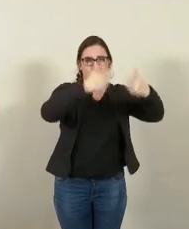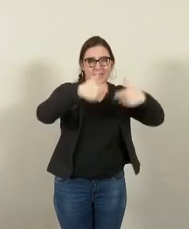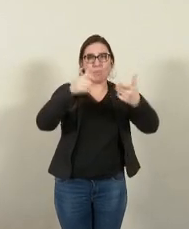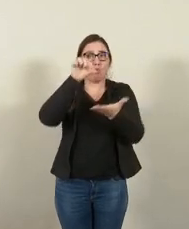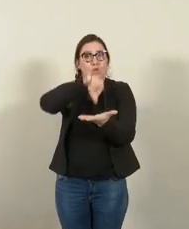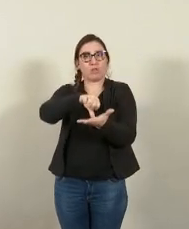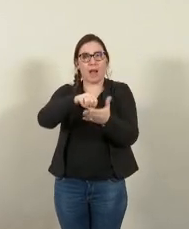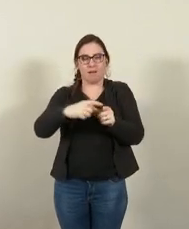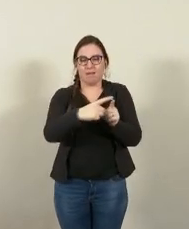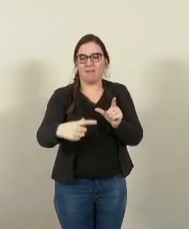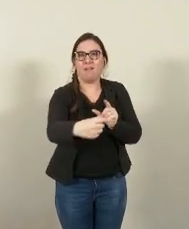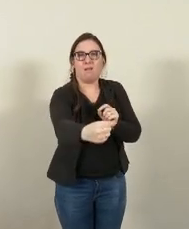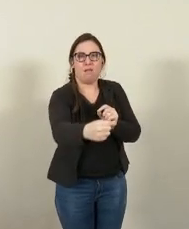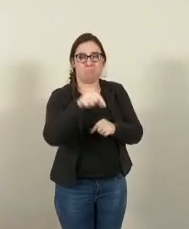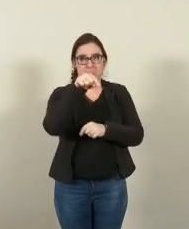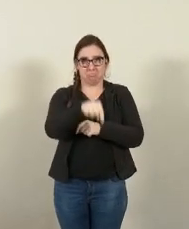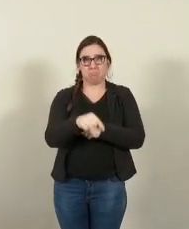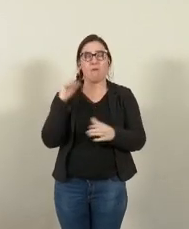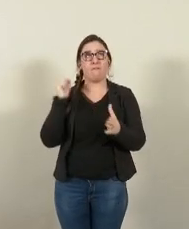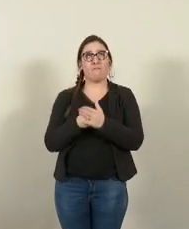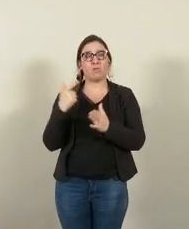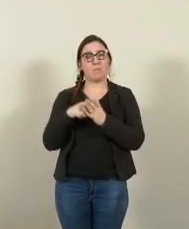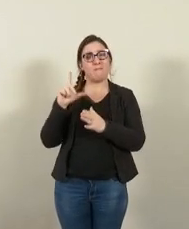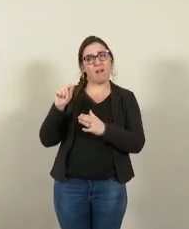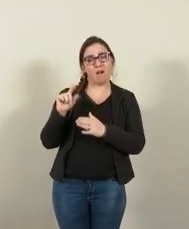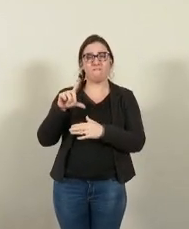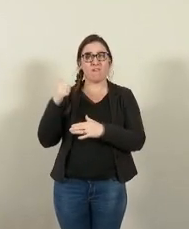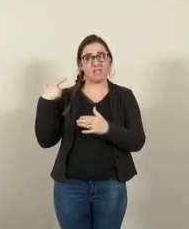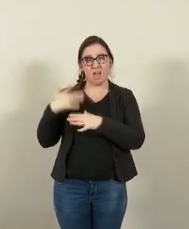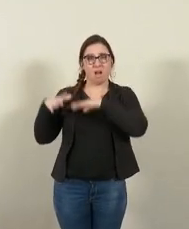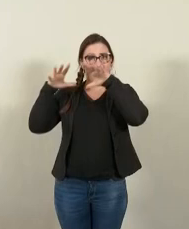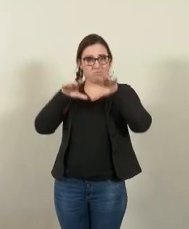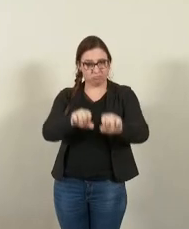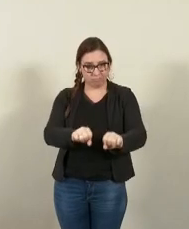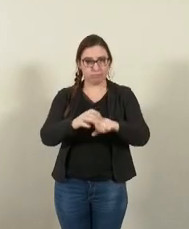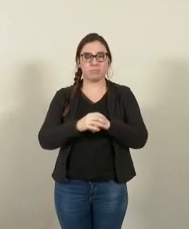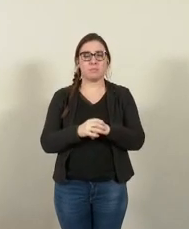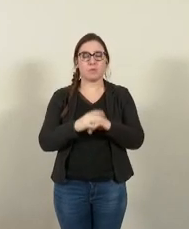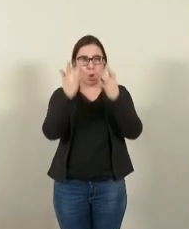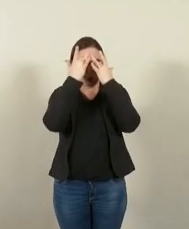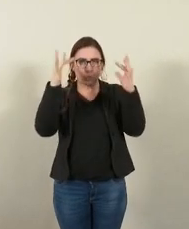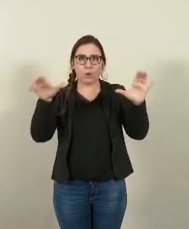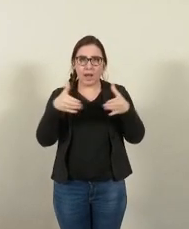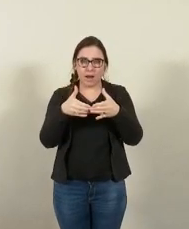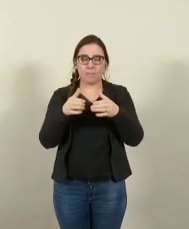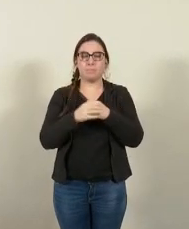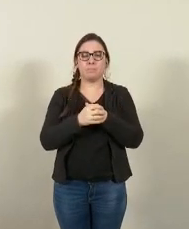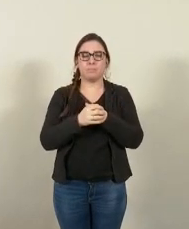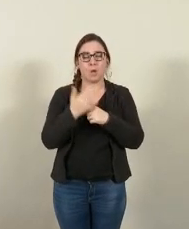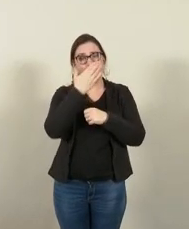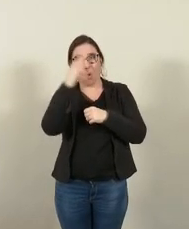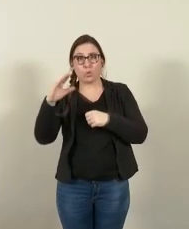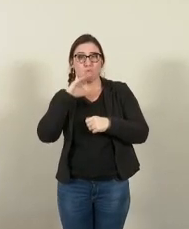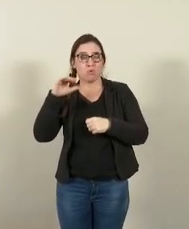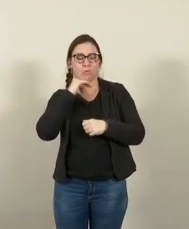centrale sont occupés depuis fin 2020 début 2021 par des collectifs culturels un tiers lieu par de l'hébergement